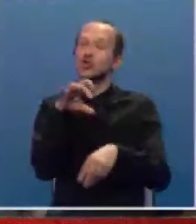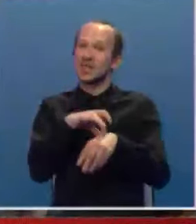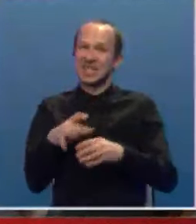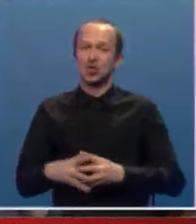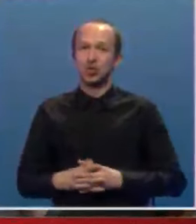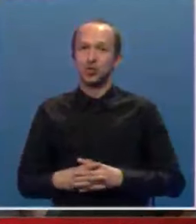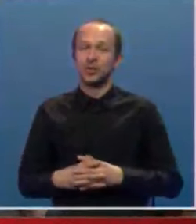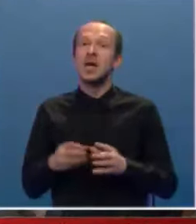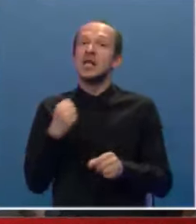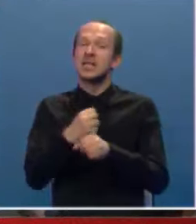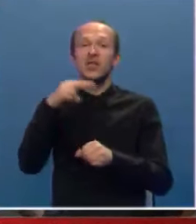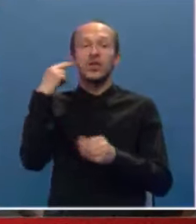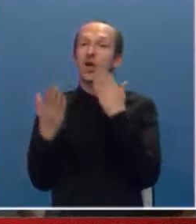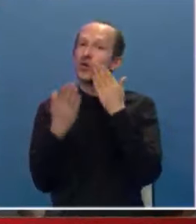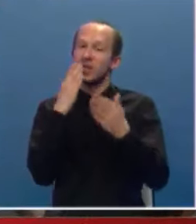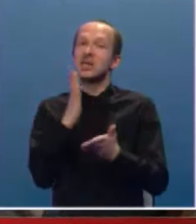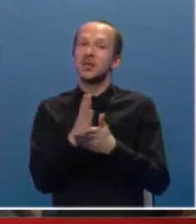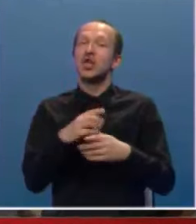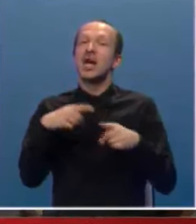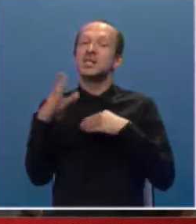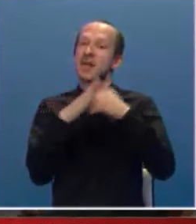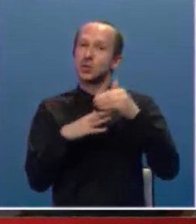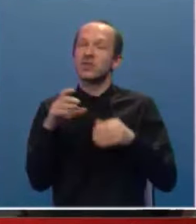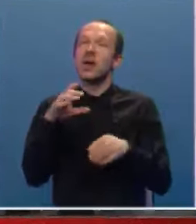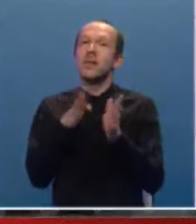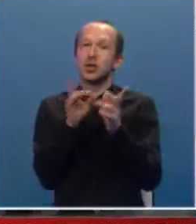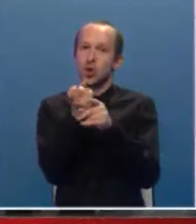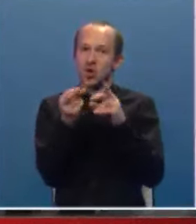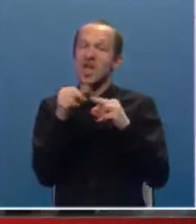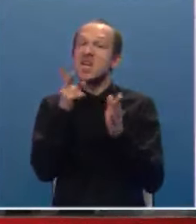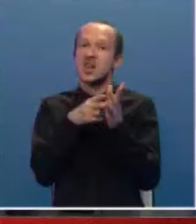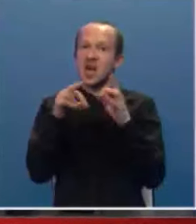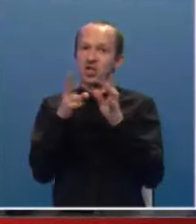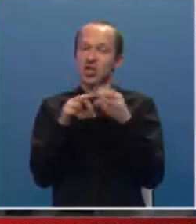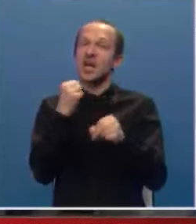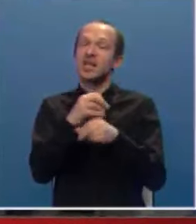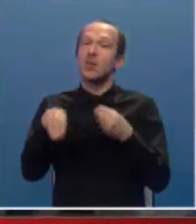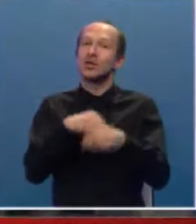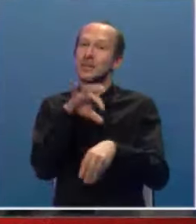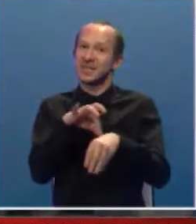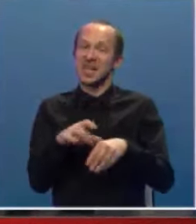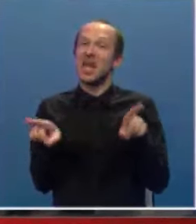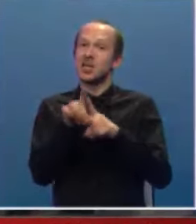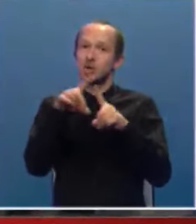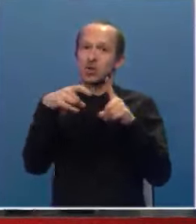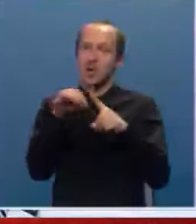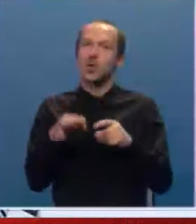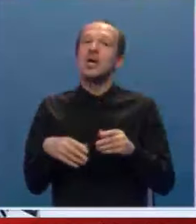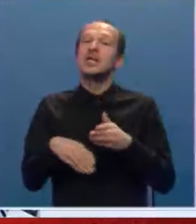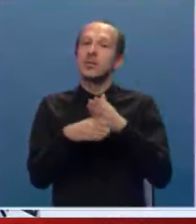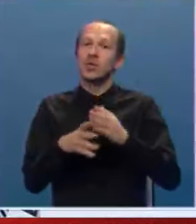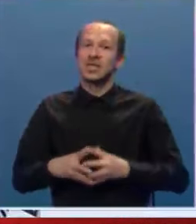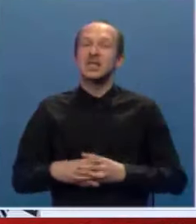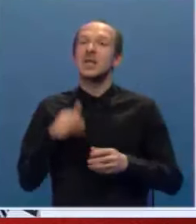medicinu. Zadatak dvodnevne konferencije biće razmjene iskustava, metodologije i načina rada porodične medicine. Isto tako, stimulisati